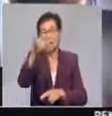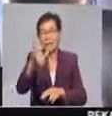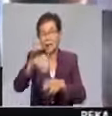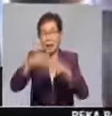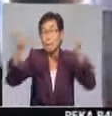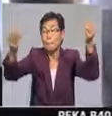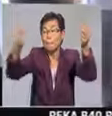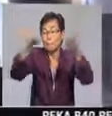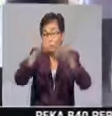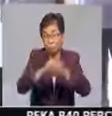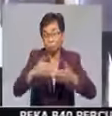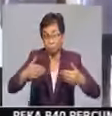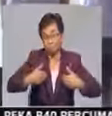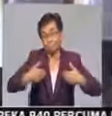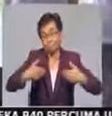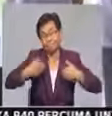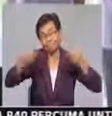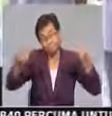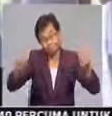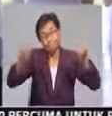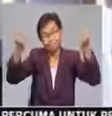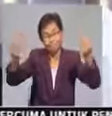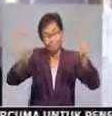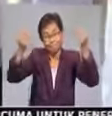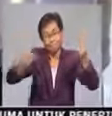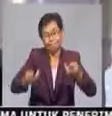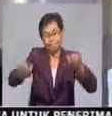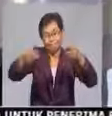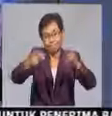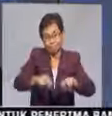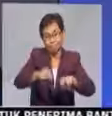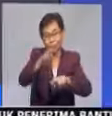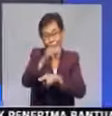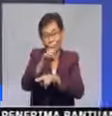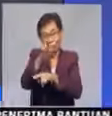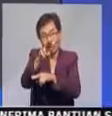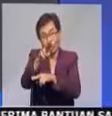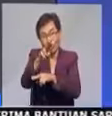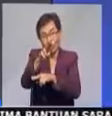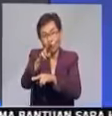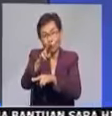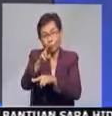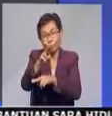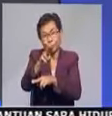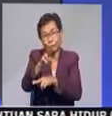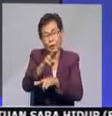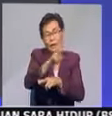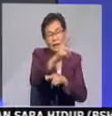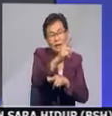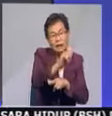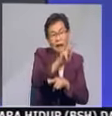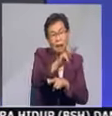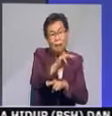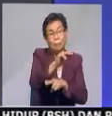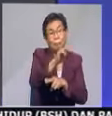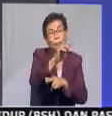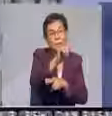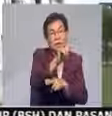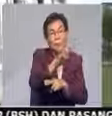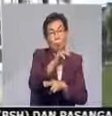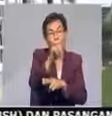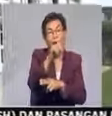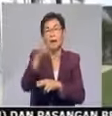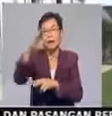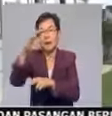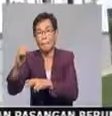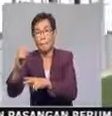majlis berkenaan turut diadakan majlis menandatangani memorandum persefahaman MOU antara TM1 dan syarikat